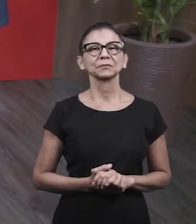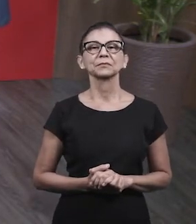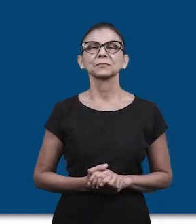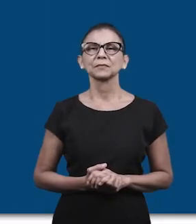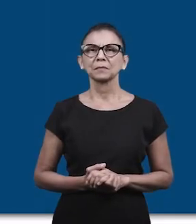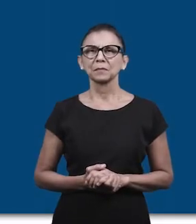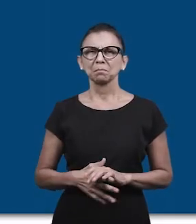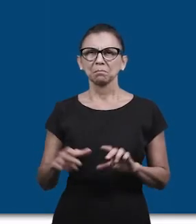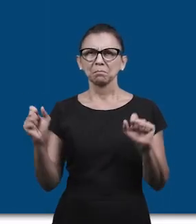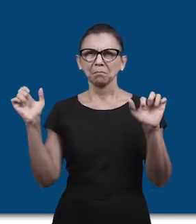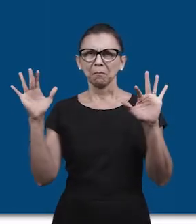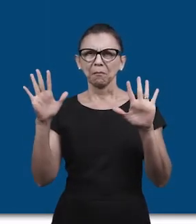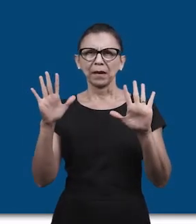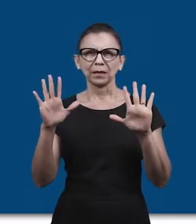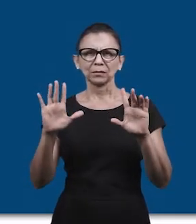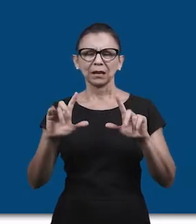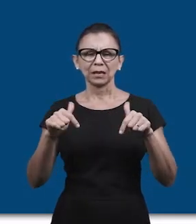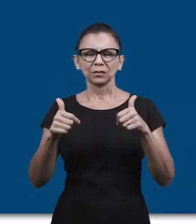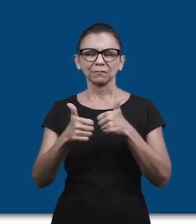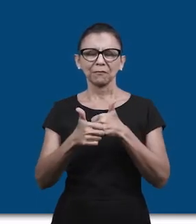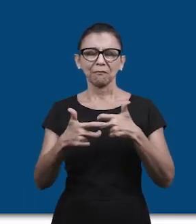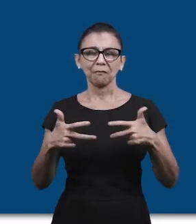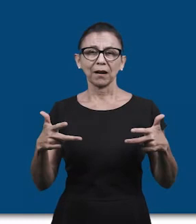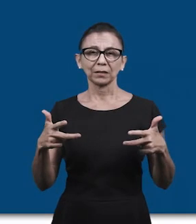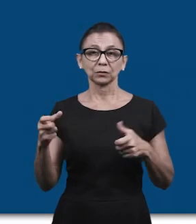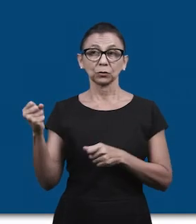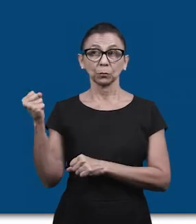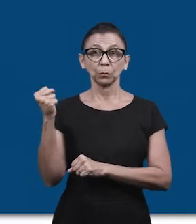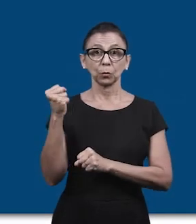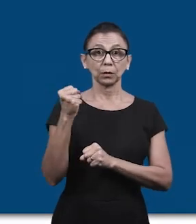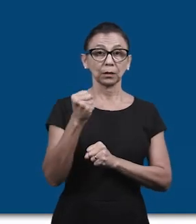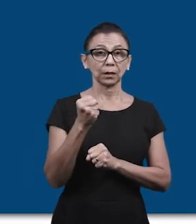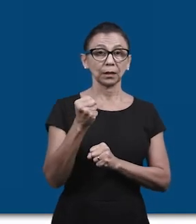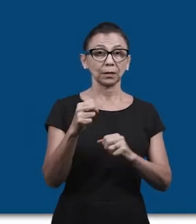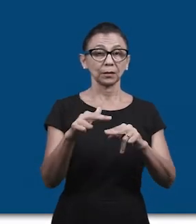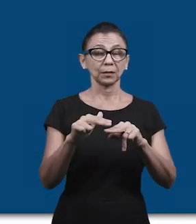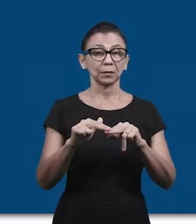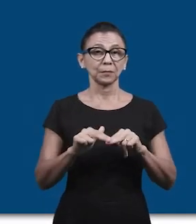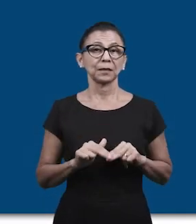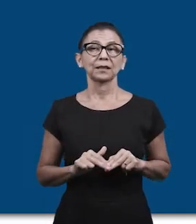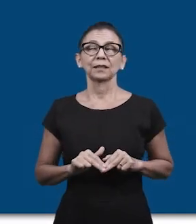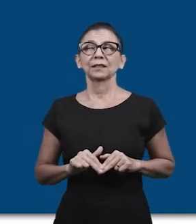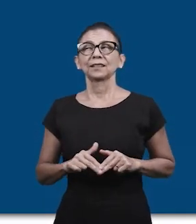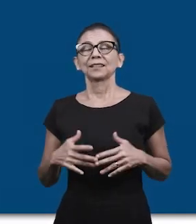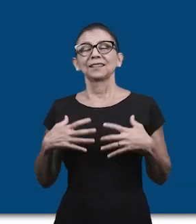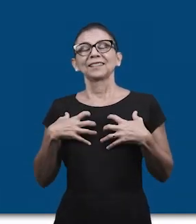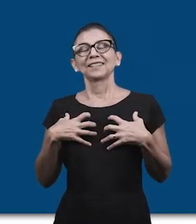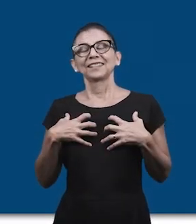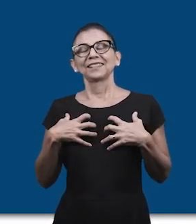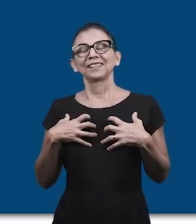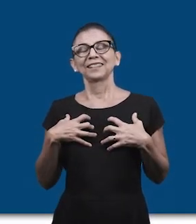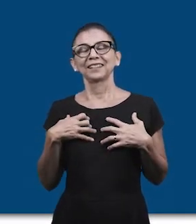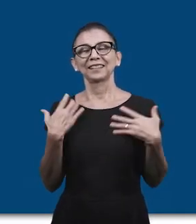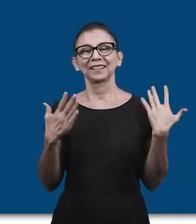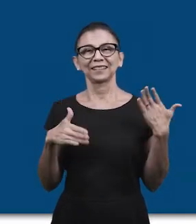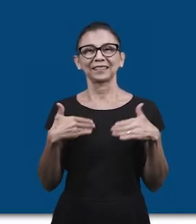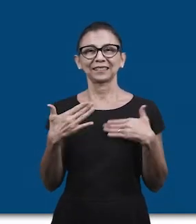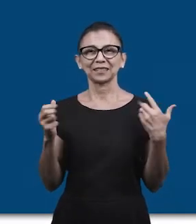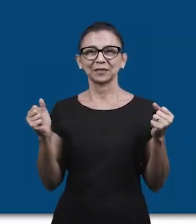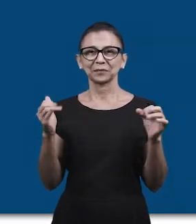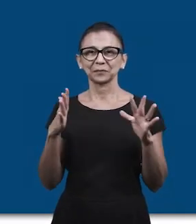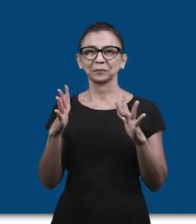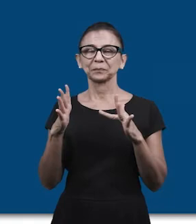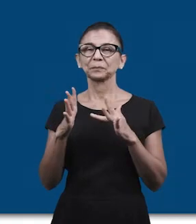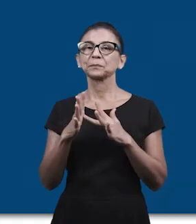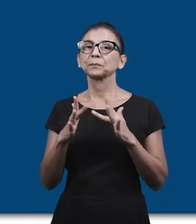ensemble, des grandes choses le Seigneur a fait pour nous. Et pour cela, nous sommes heureux.